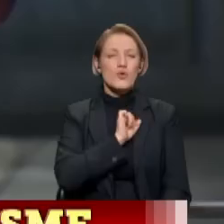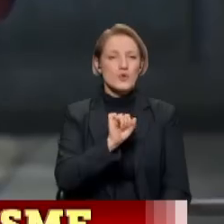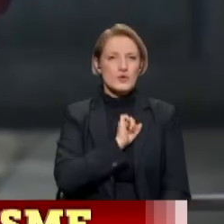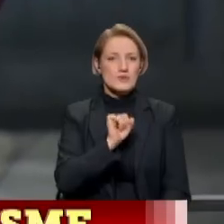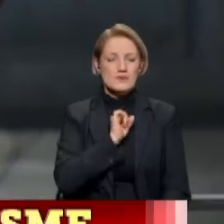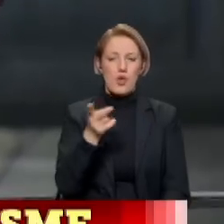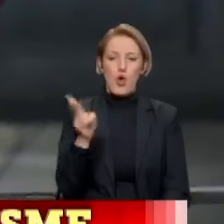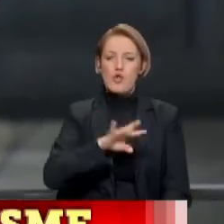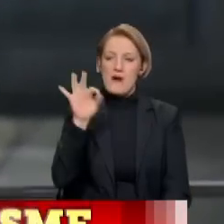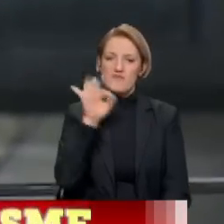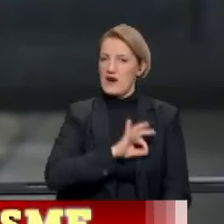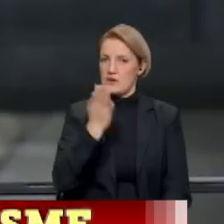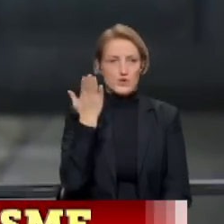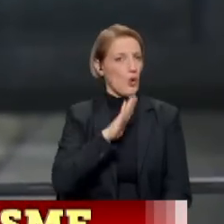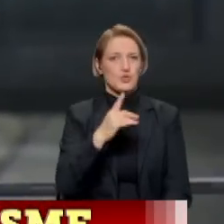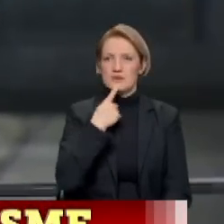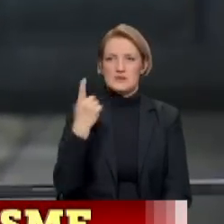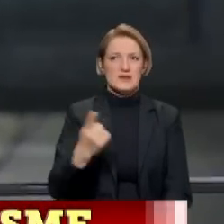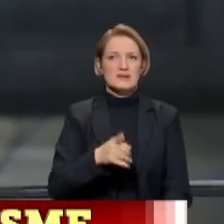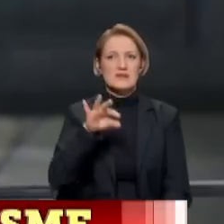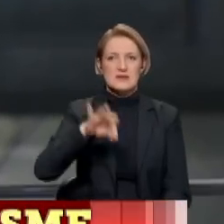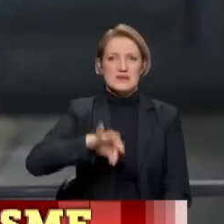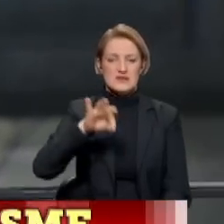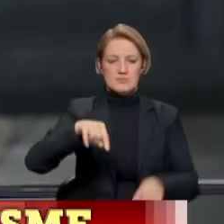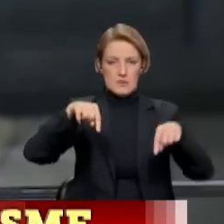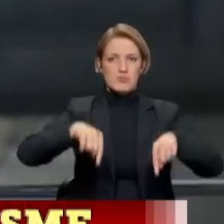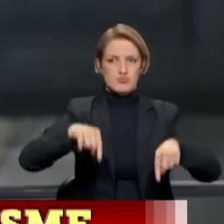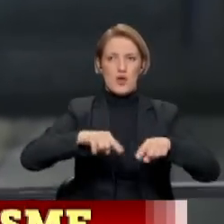ecele faydası yoktur.